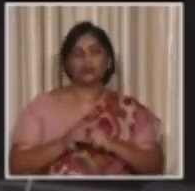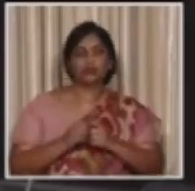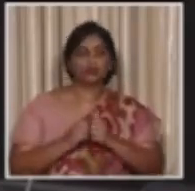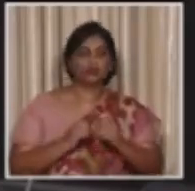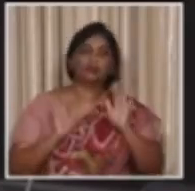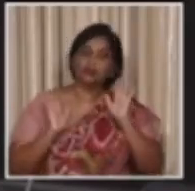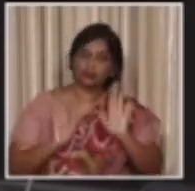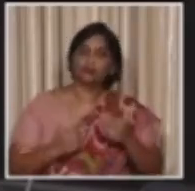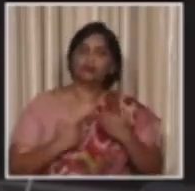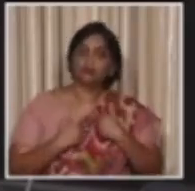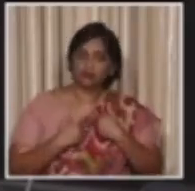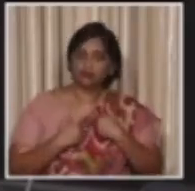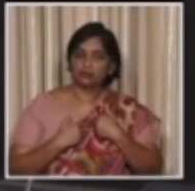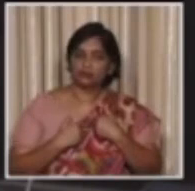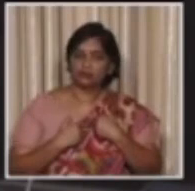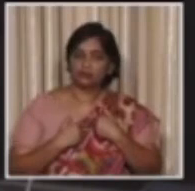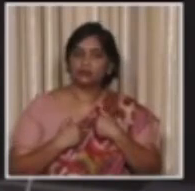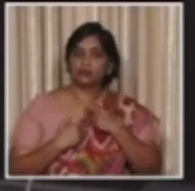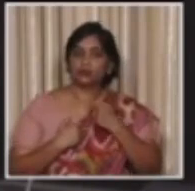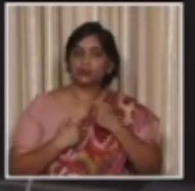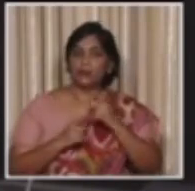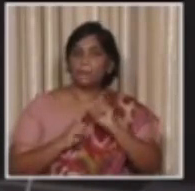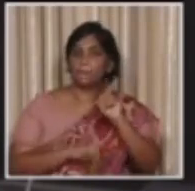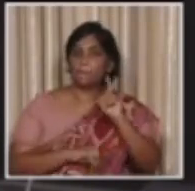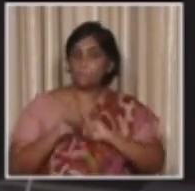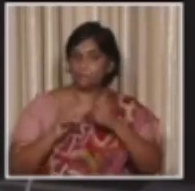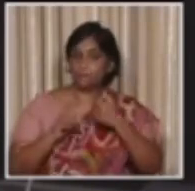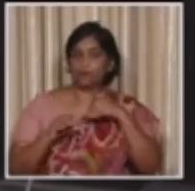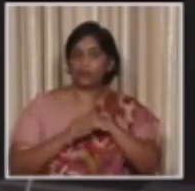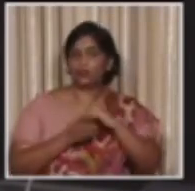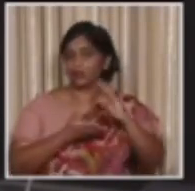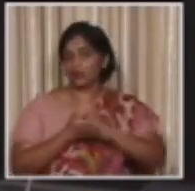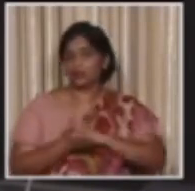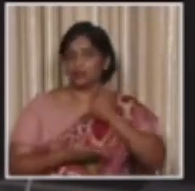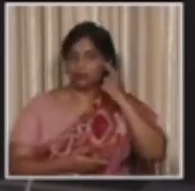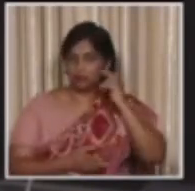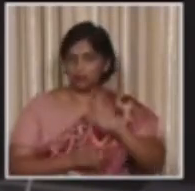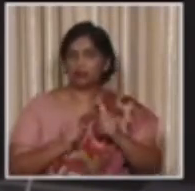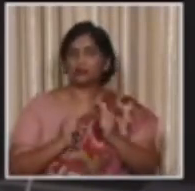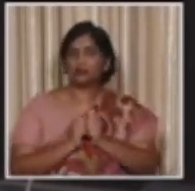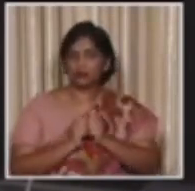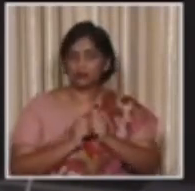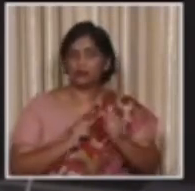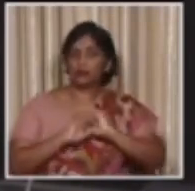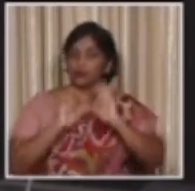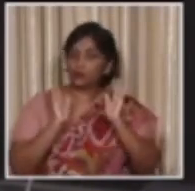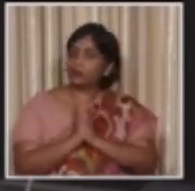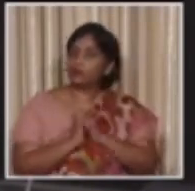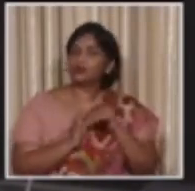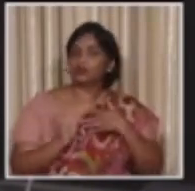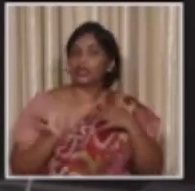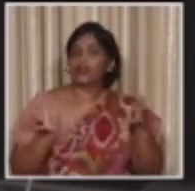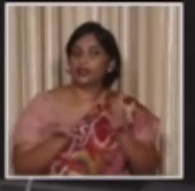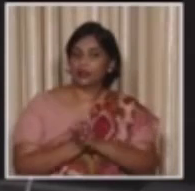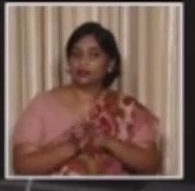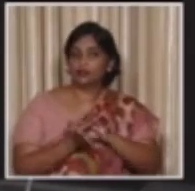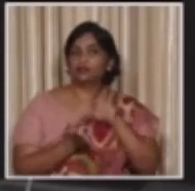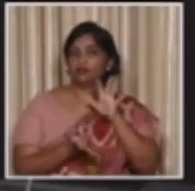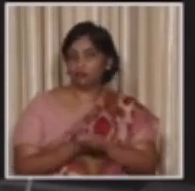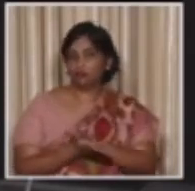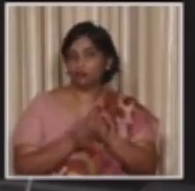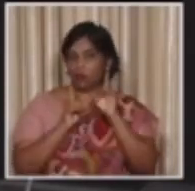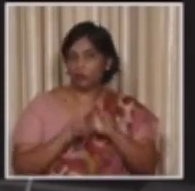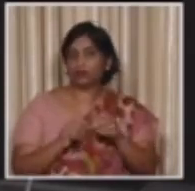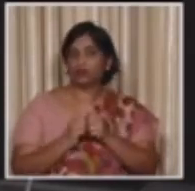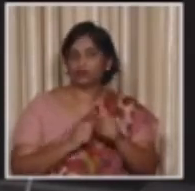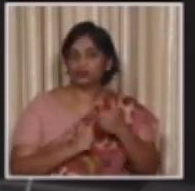වලදී. කොහොම වුණත් අපි ඒක අධිකරණ මේ පාර්ලිමේන්තුවේ අපි ඒ සහයෝගය බලාපොරොත්තු වෙනවා. මේ කටයුත්තට සමස්තයේ විදිහට මේක එකතු වෙලා තීන්දුවක් ගන්න ඕනි. මේ වගේ